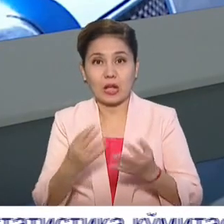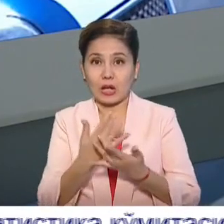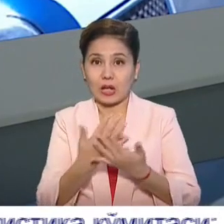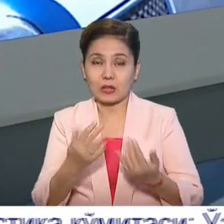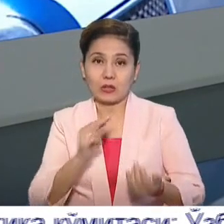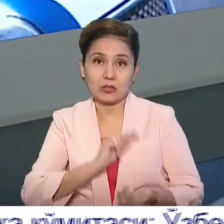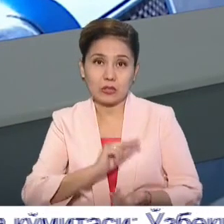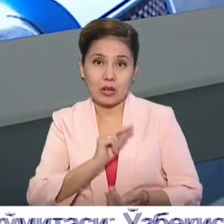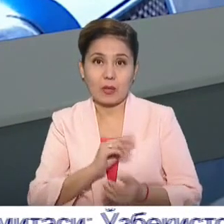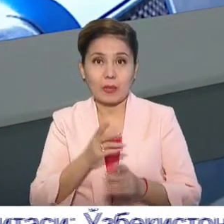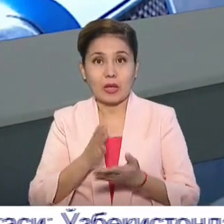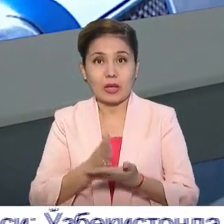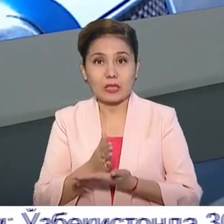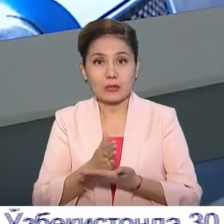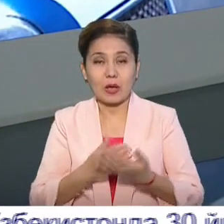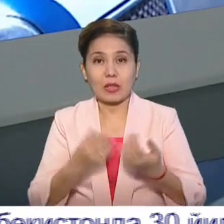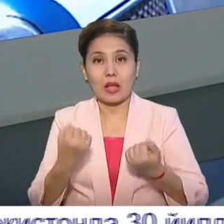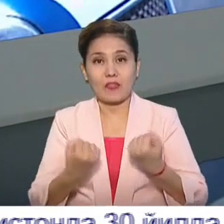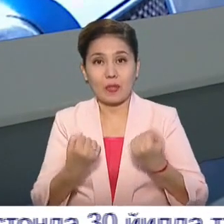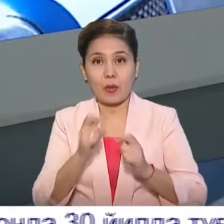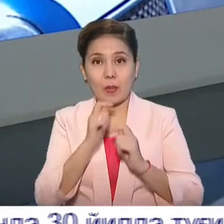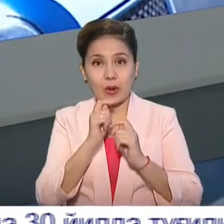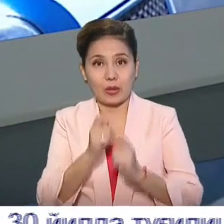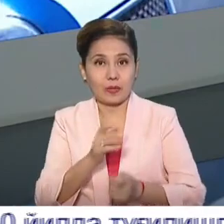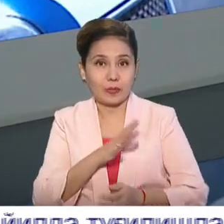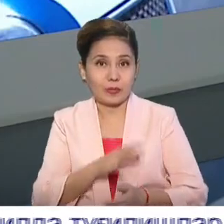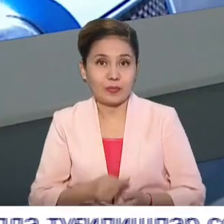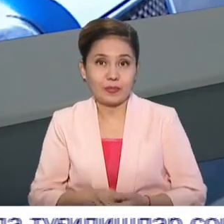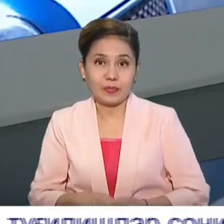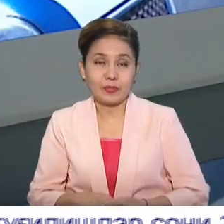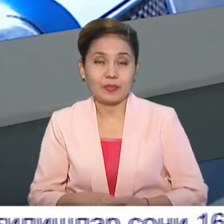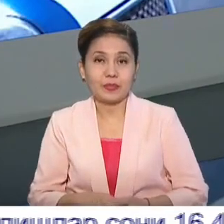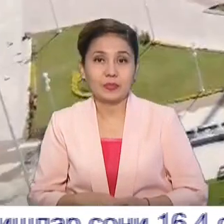vakillariga xizmat avtomobillari tantanali ravishda topshirildi.